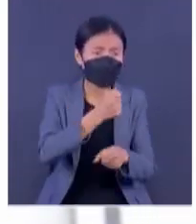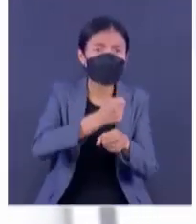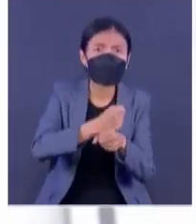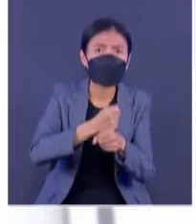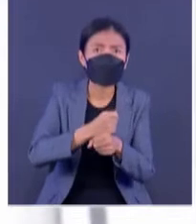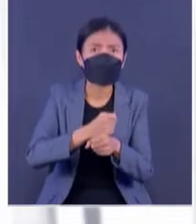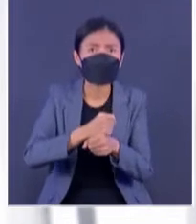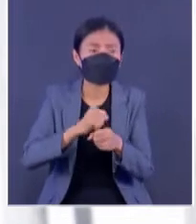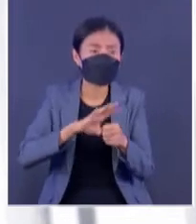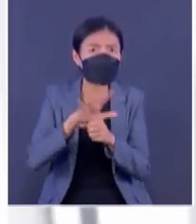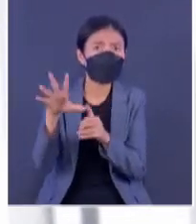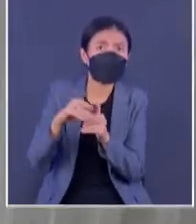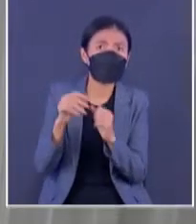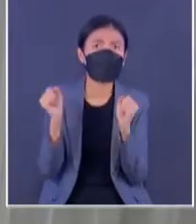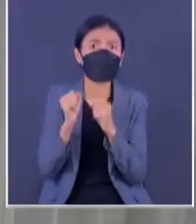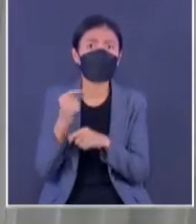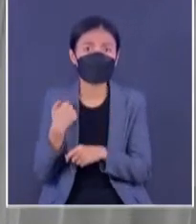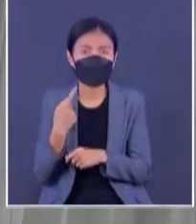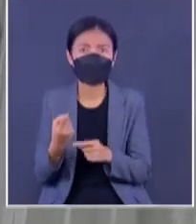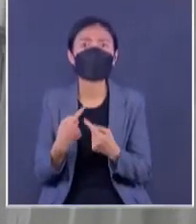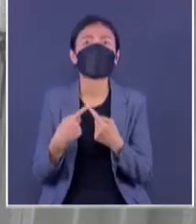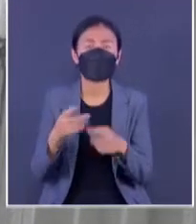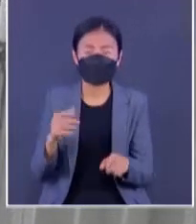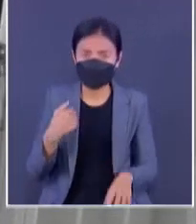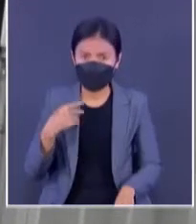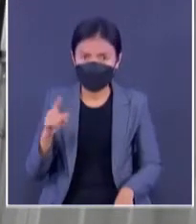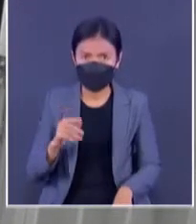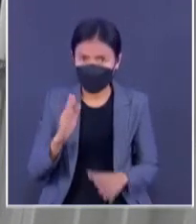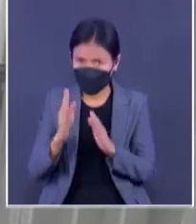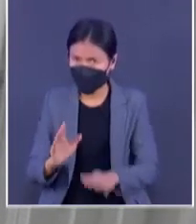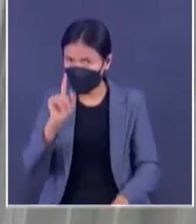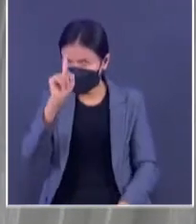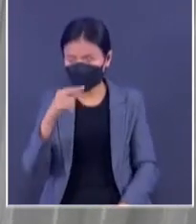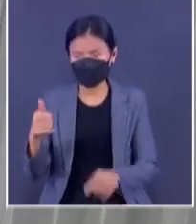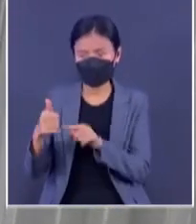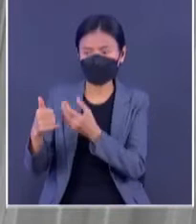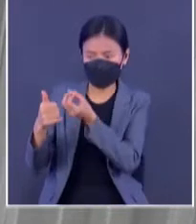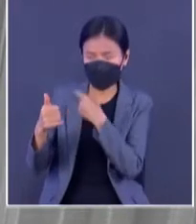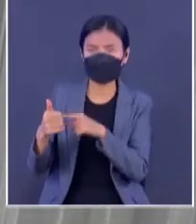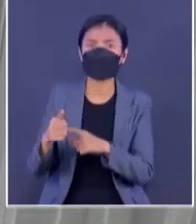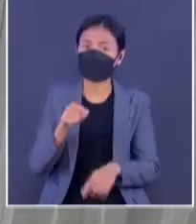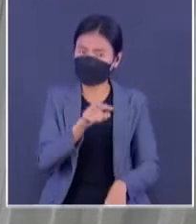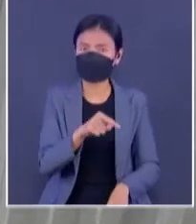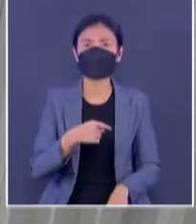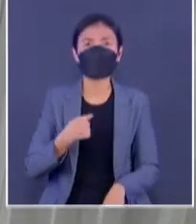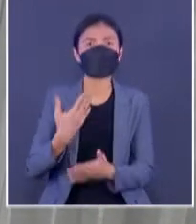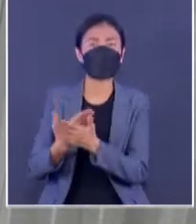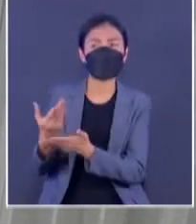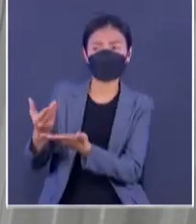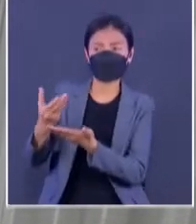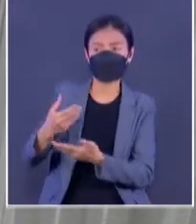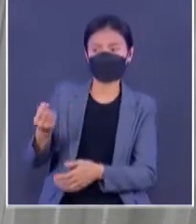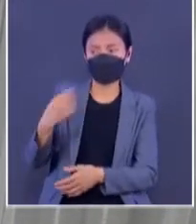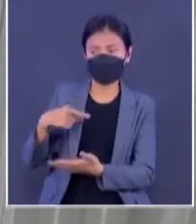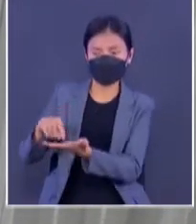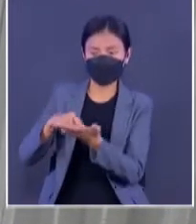ะครับจนกระทั่งสุดท้ายมีผู้รับเหมารายนึงเสนอราคามาโดยอ้างเหตุผลว่าที่ต้องมีราคาแพง